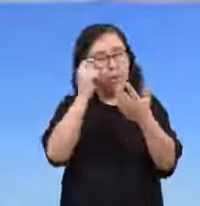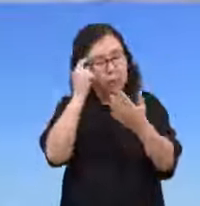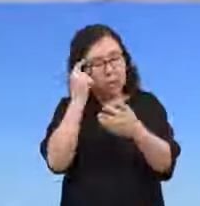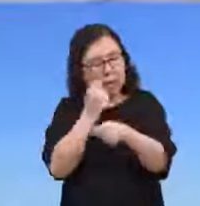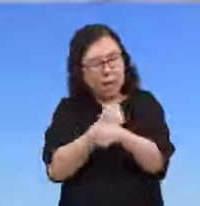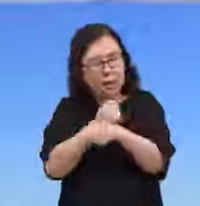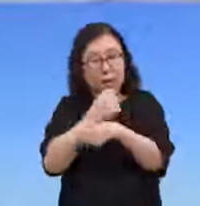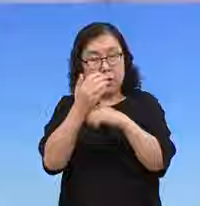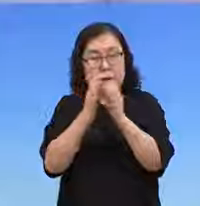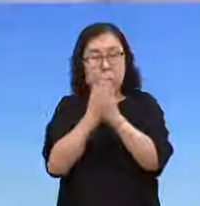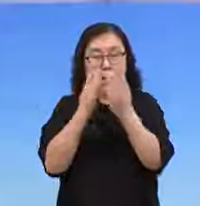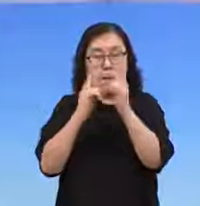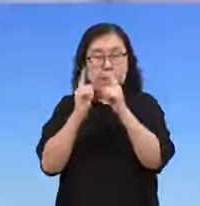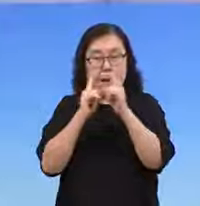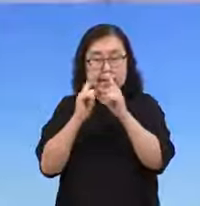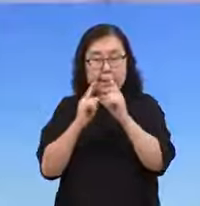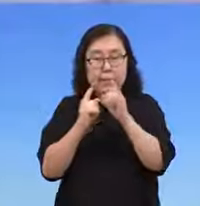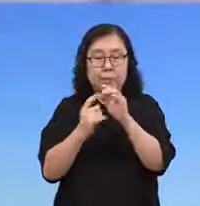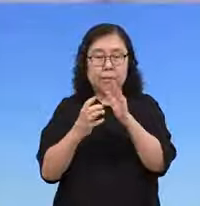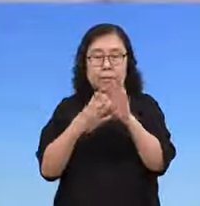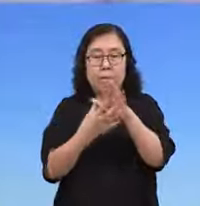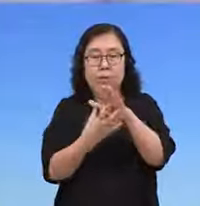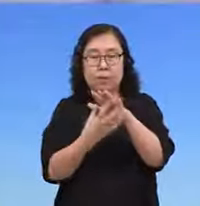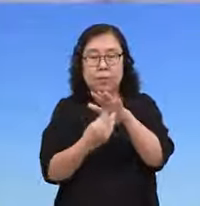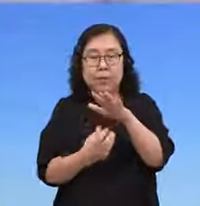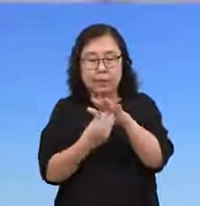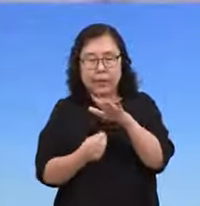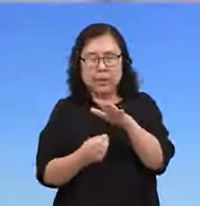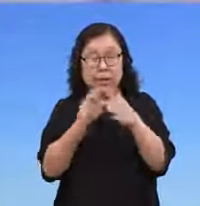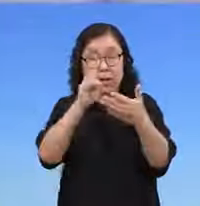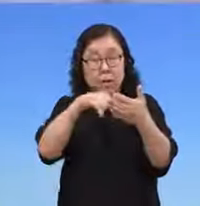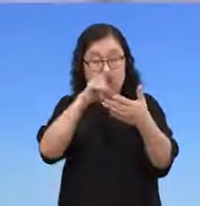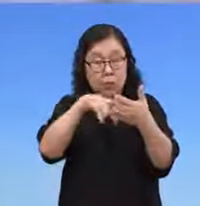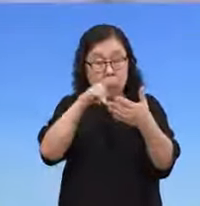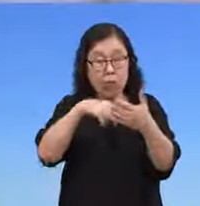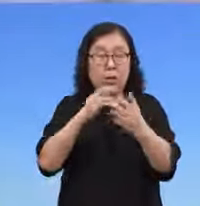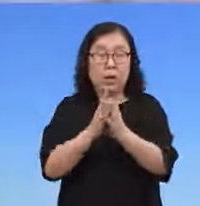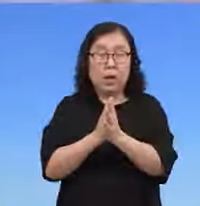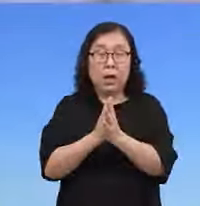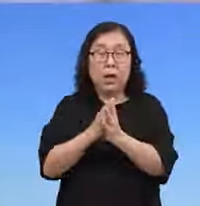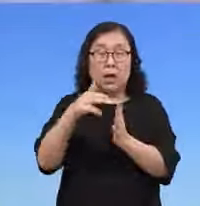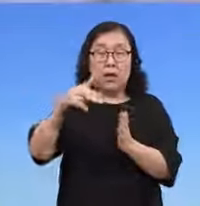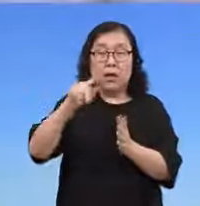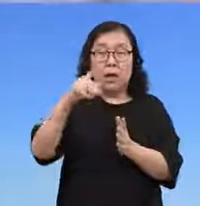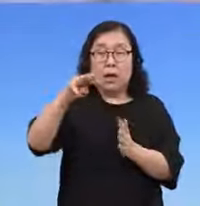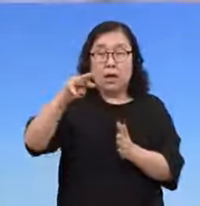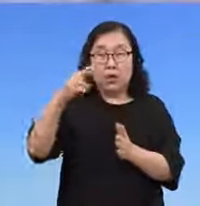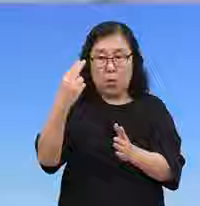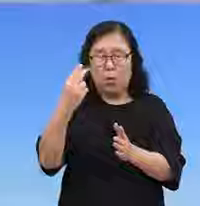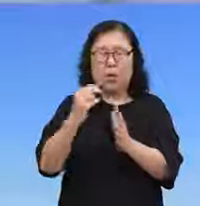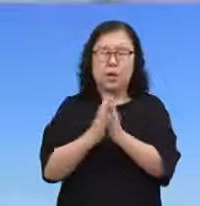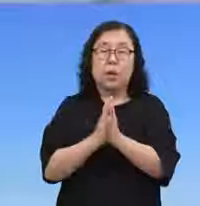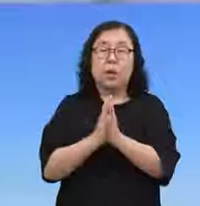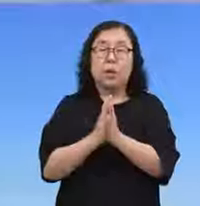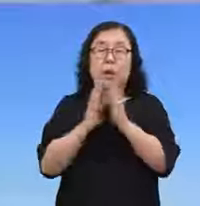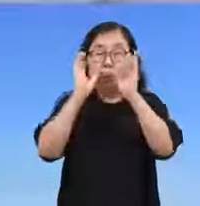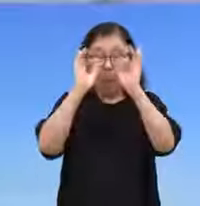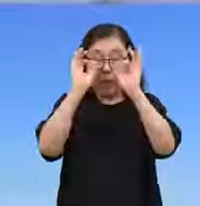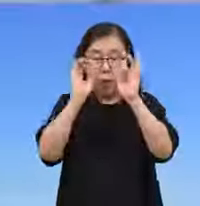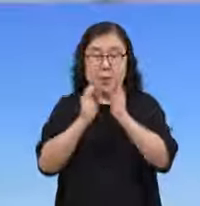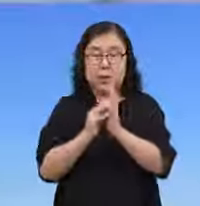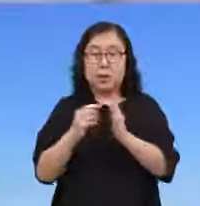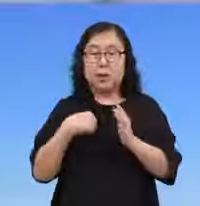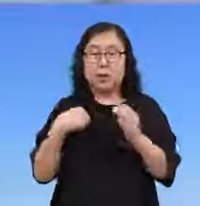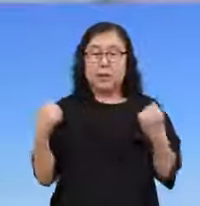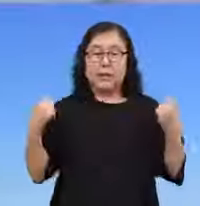묵상을 하고 본문은 프린트에서 읽고 또 자료들을 보고 하다 보니까 이게 하나님의 전신갑주를